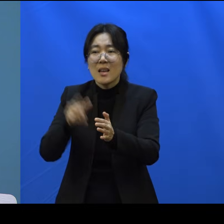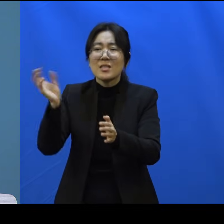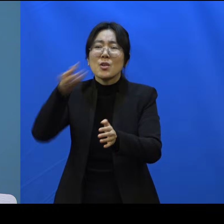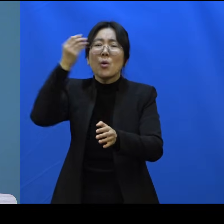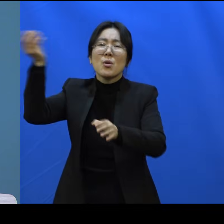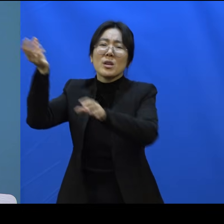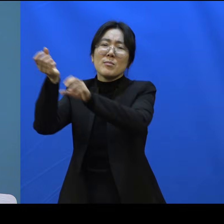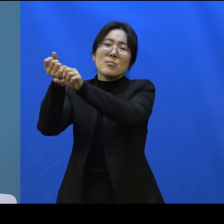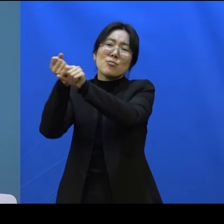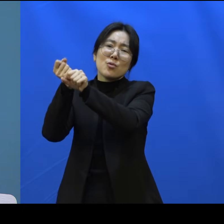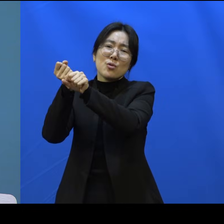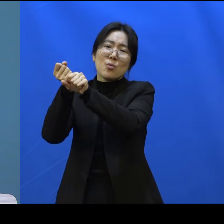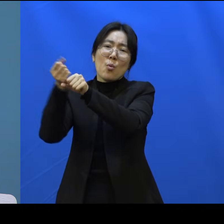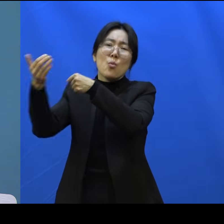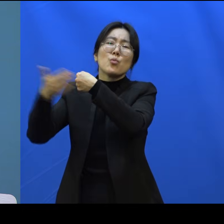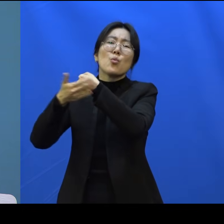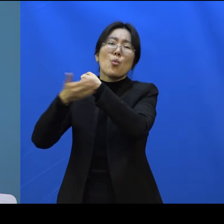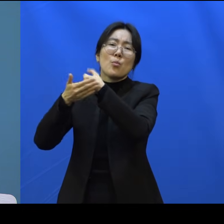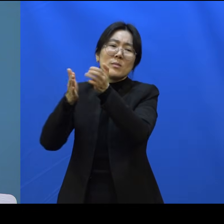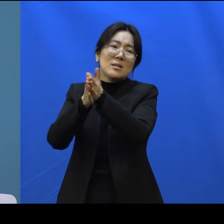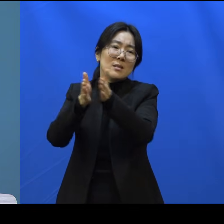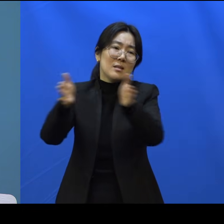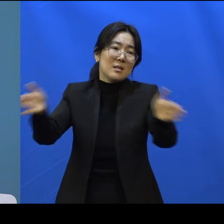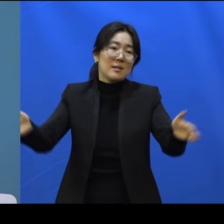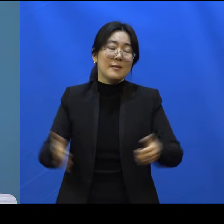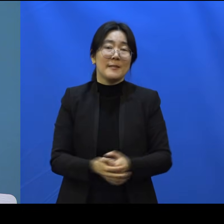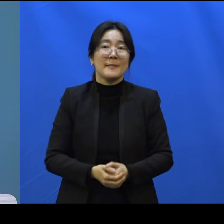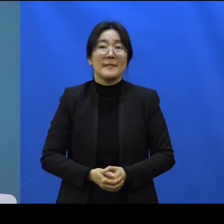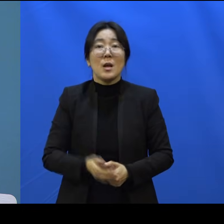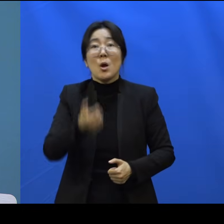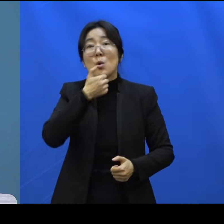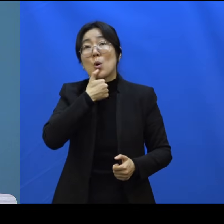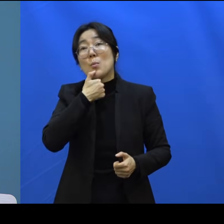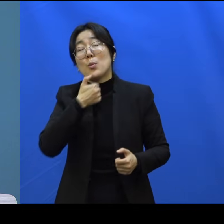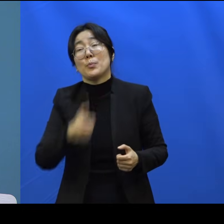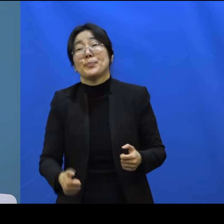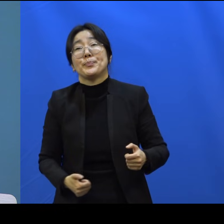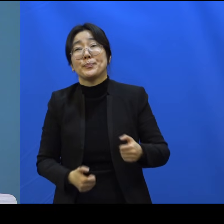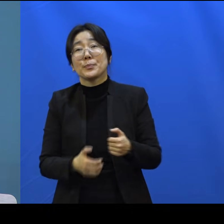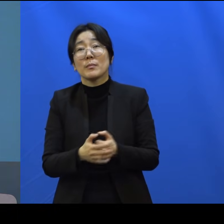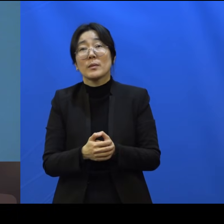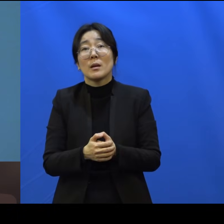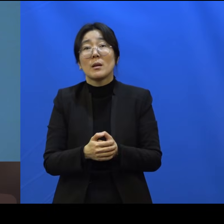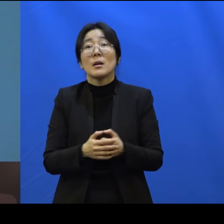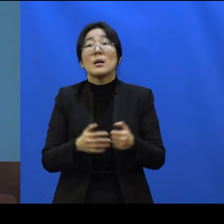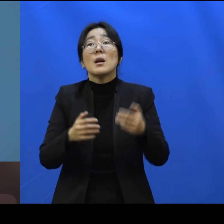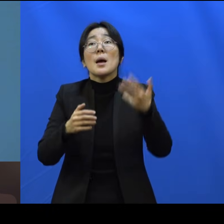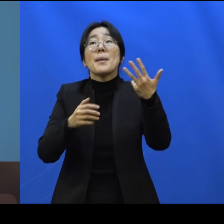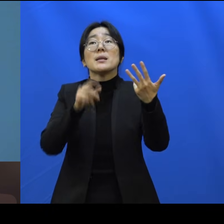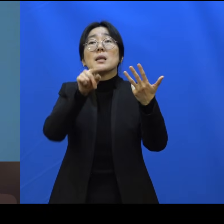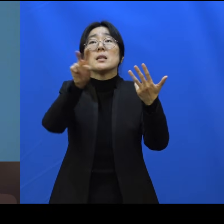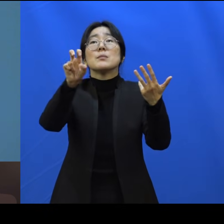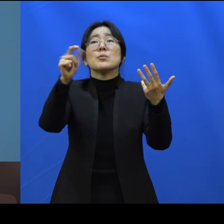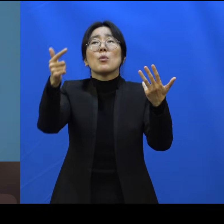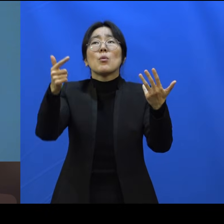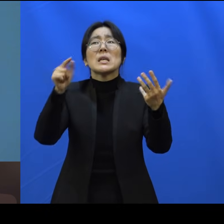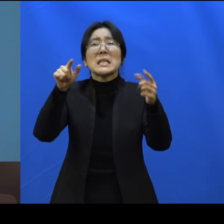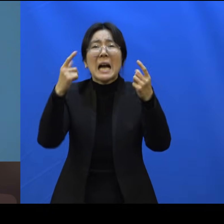이게 얼마나 놀라운 복이에요, 여러분. 로마서 8장 26절에 이와 같이 성경도 우리의 연약함을 도우시나니 우리가